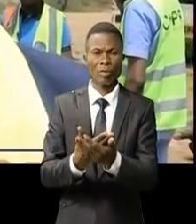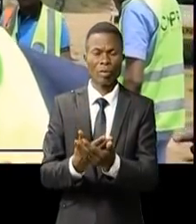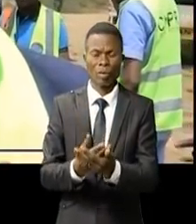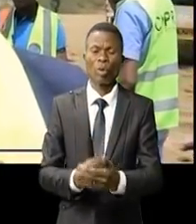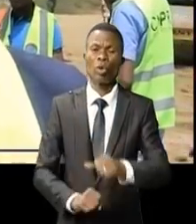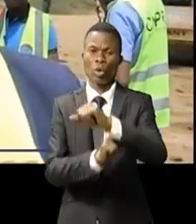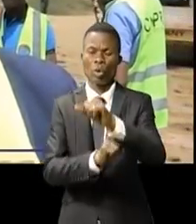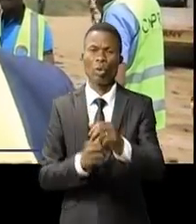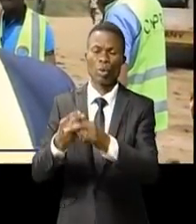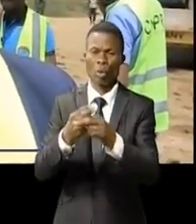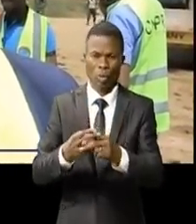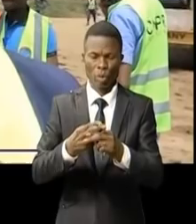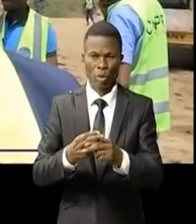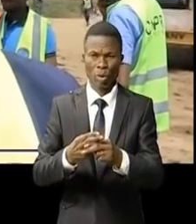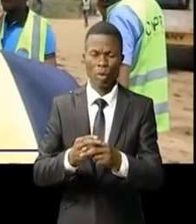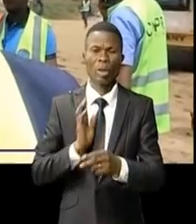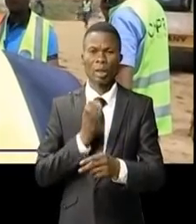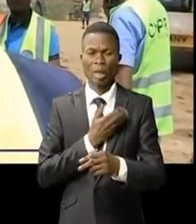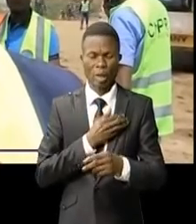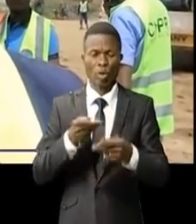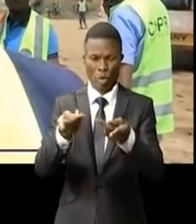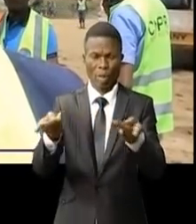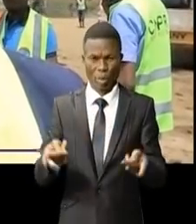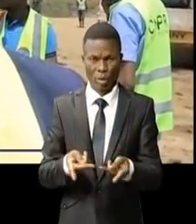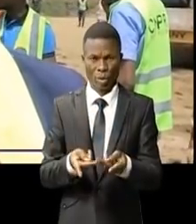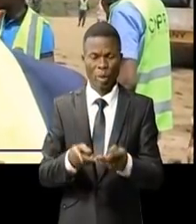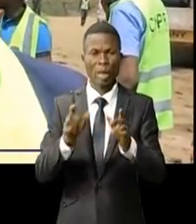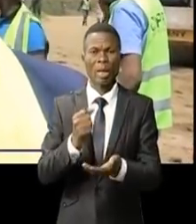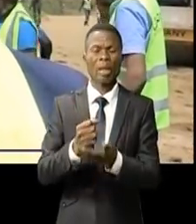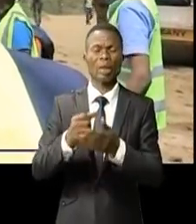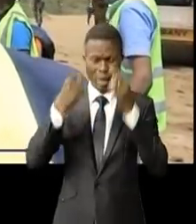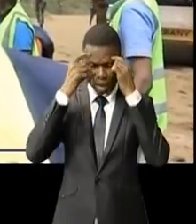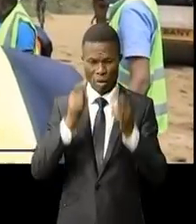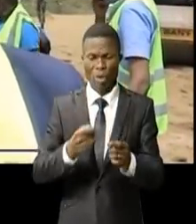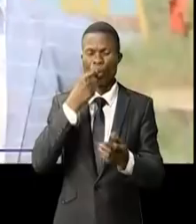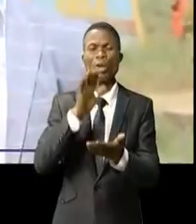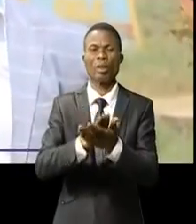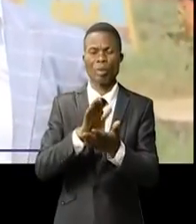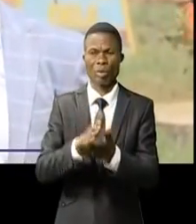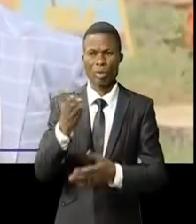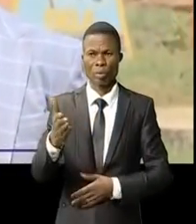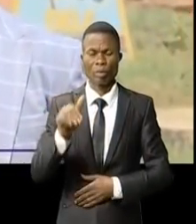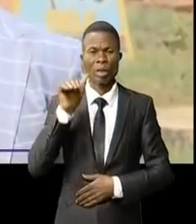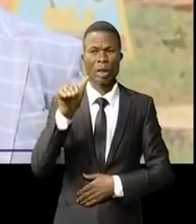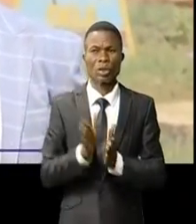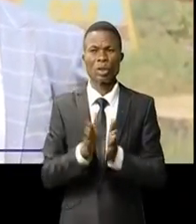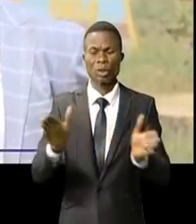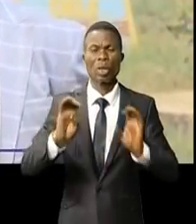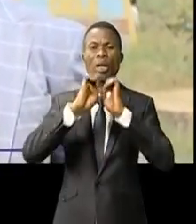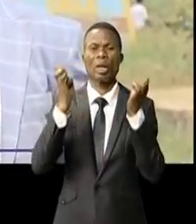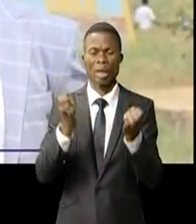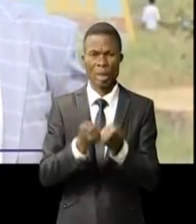le place sécuritaire dans notre entité. Et cela, nous tenons vraiment à les remercier. Le directeur général de